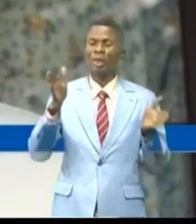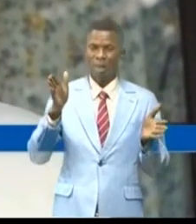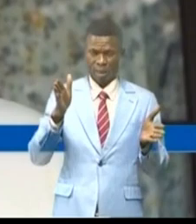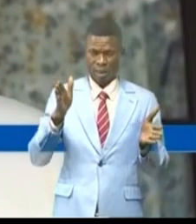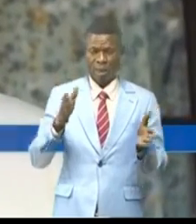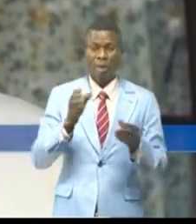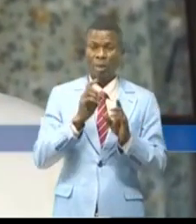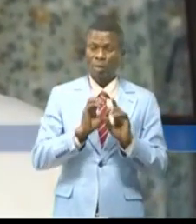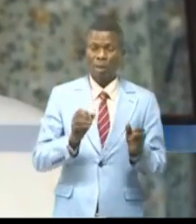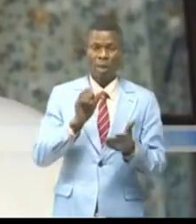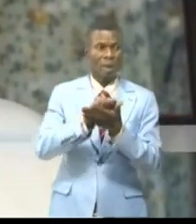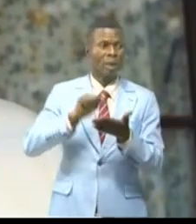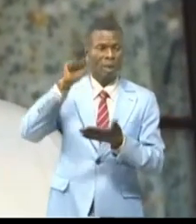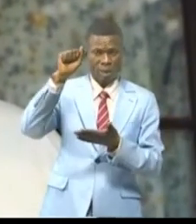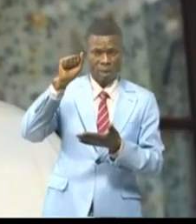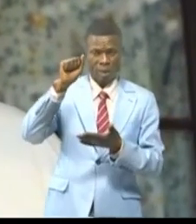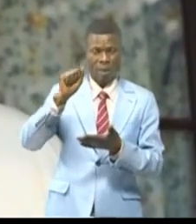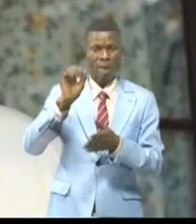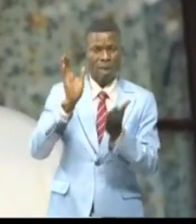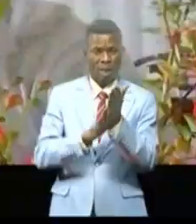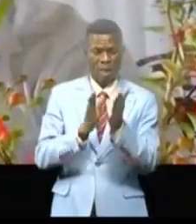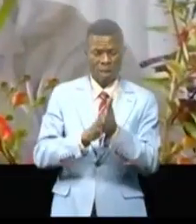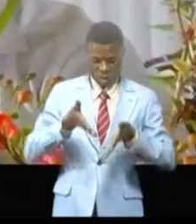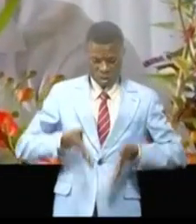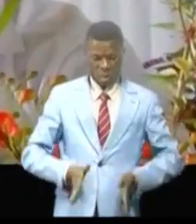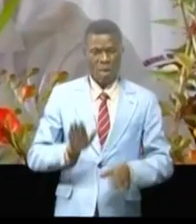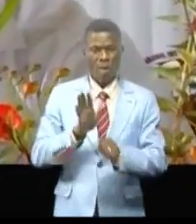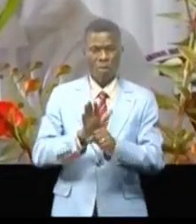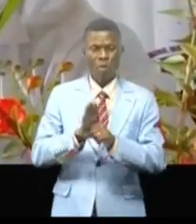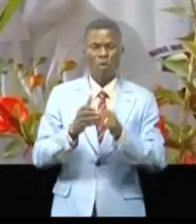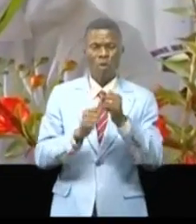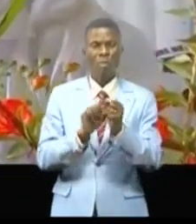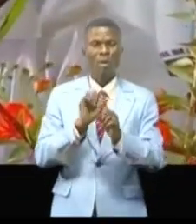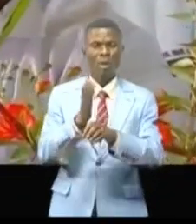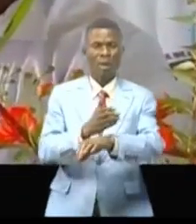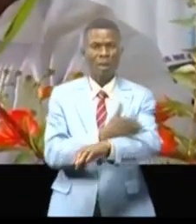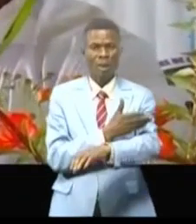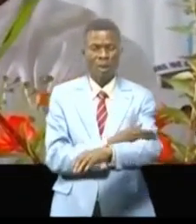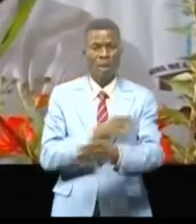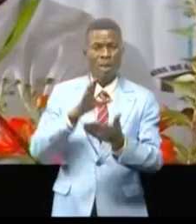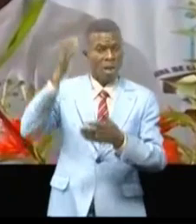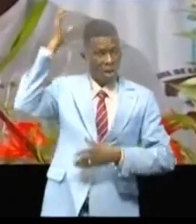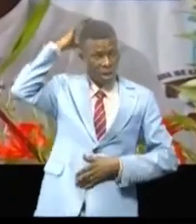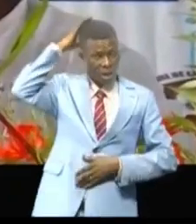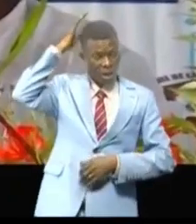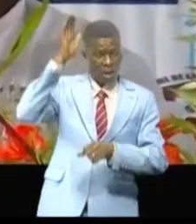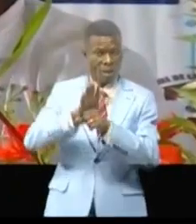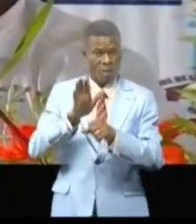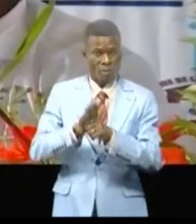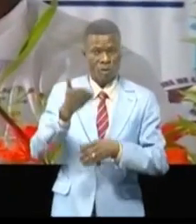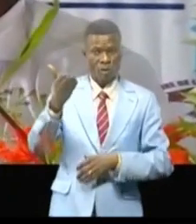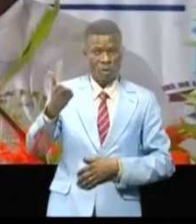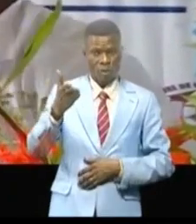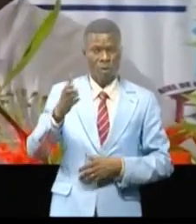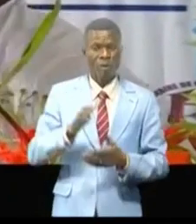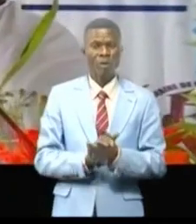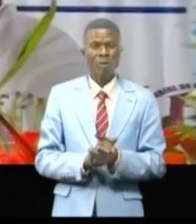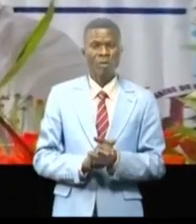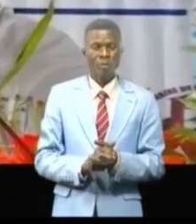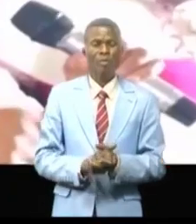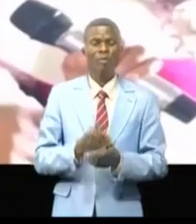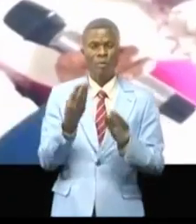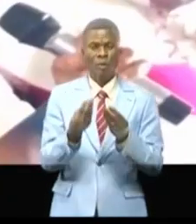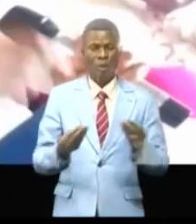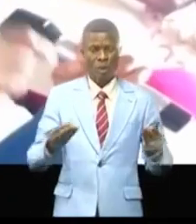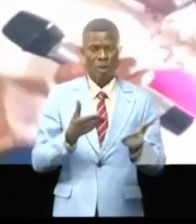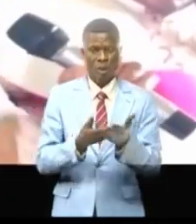car ce séminaire a donné naissance à toute catégorie d'hommes, voire même aux évêques, dont Mgr Biletti, d'heureuse